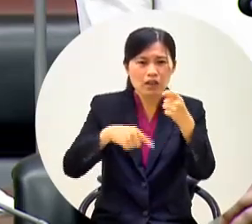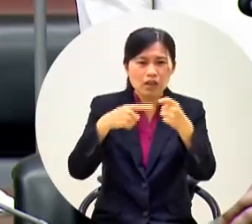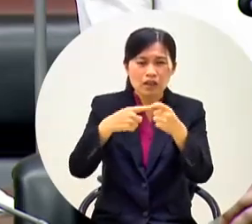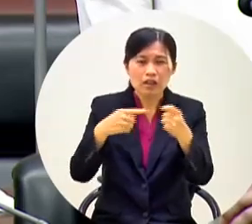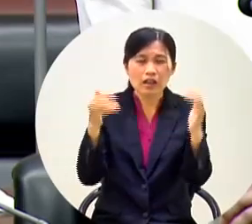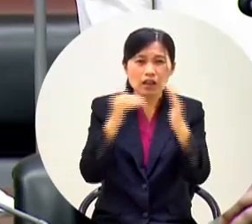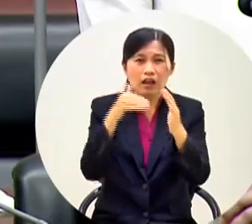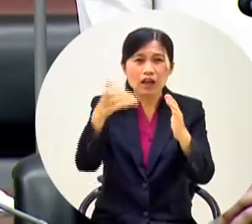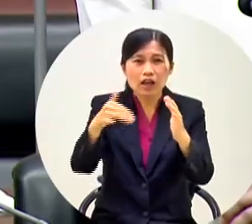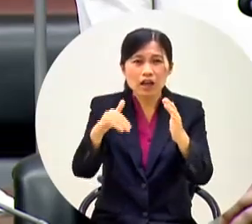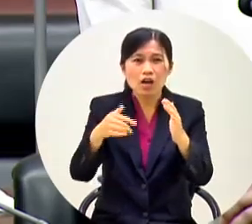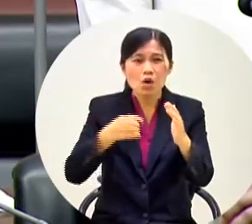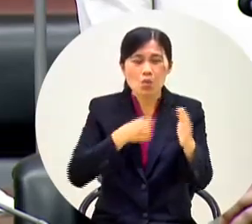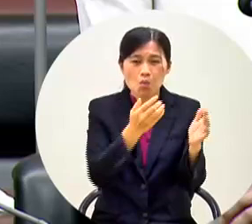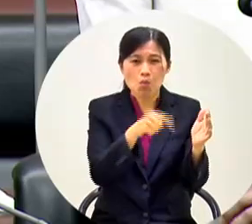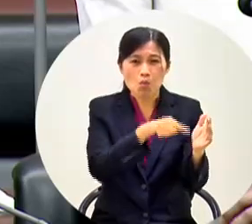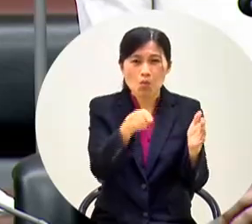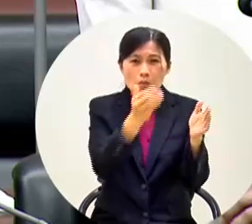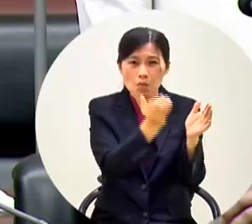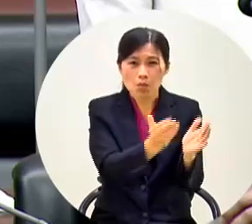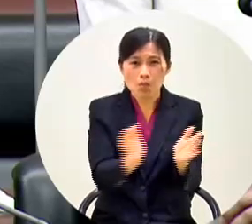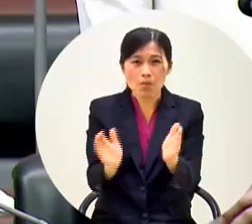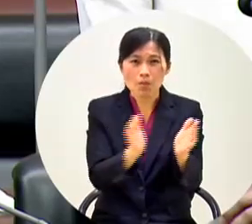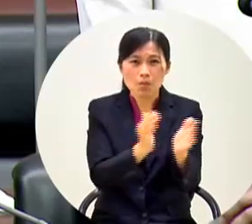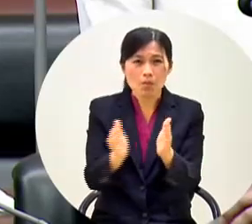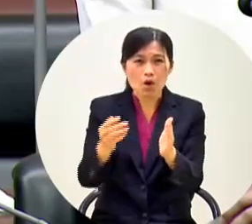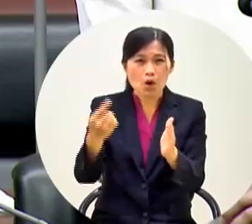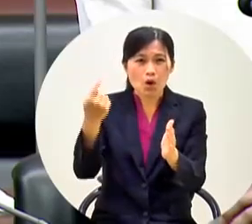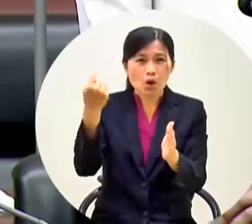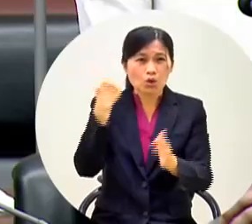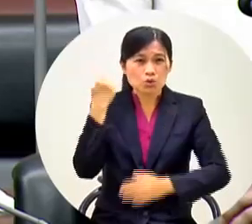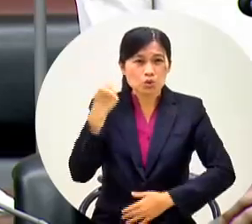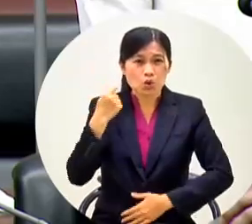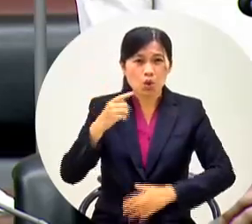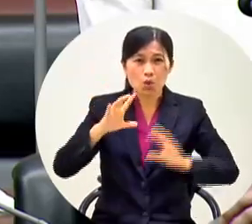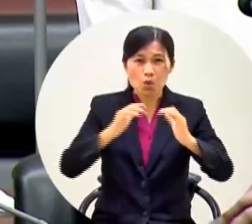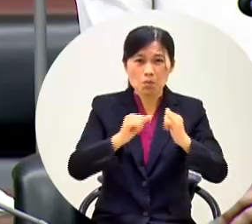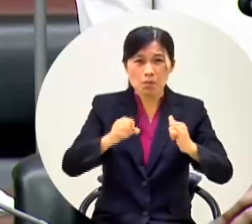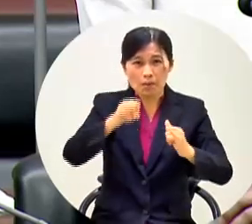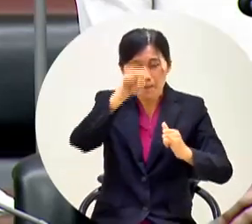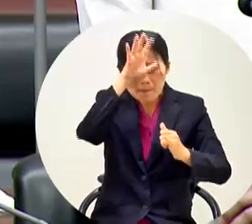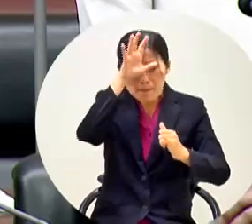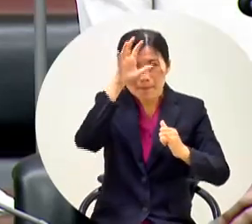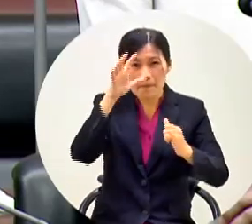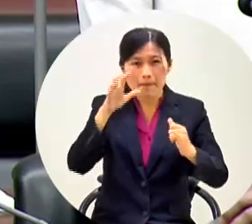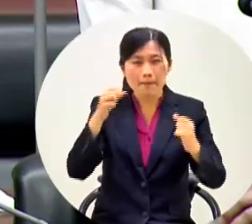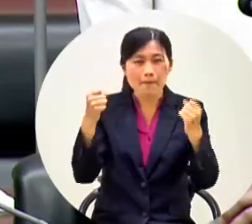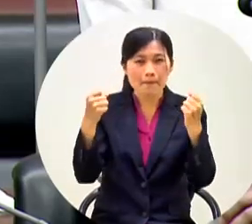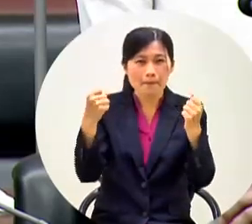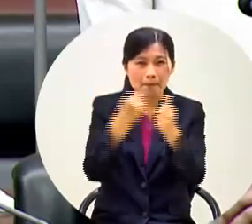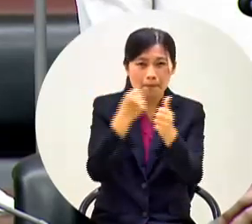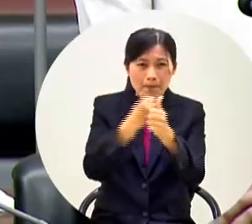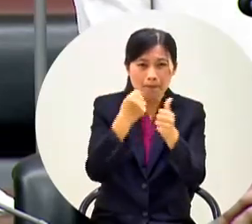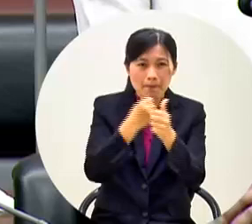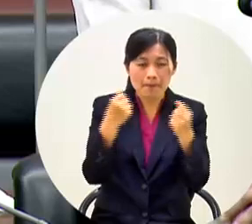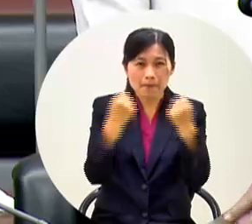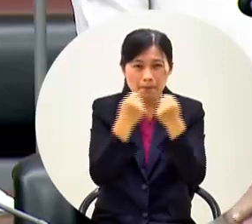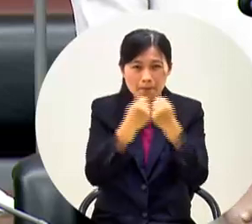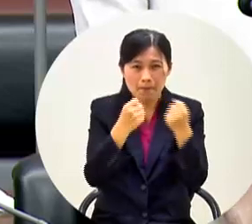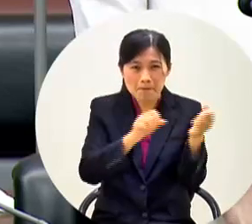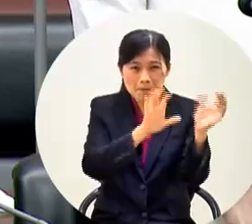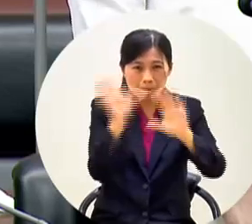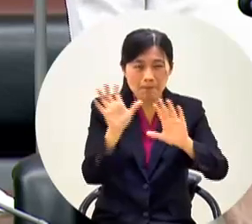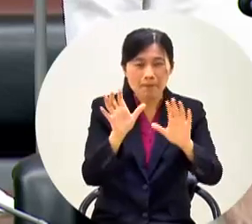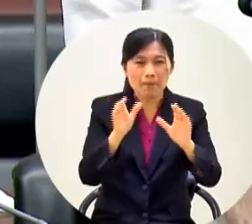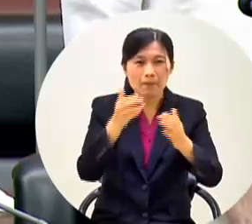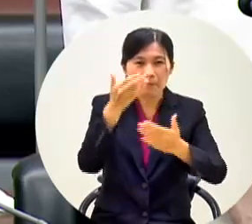昨天国民党籍暴力的影像，现在 我们要一一的播放影像，我们也要向高